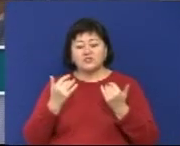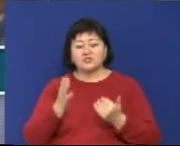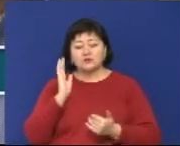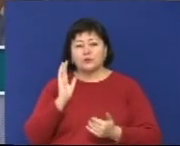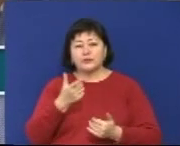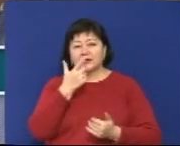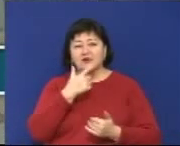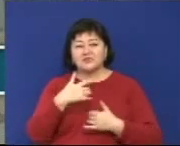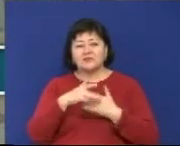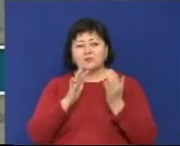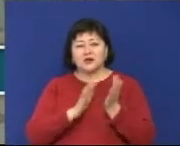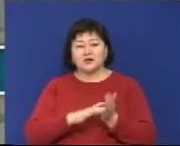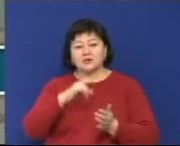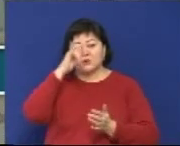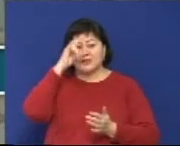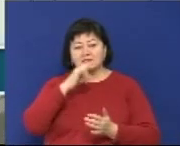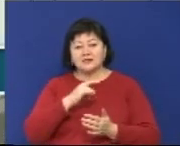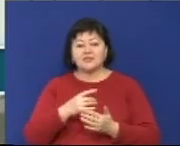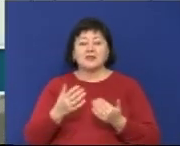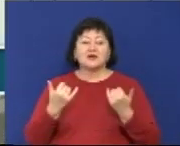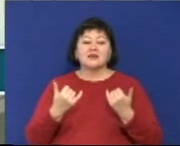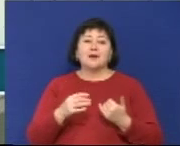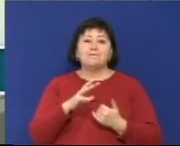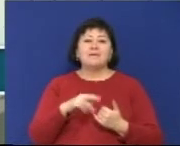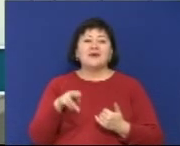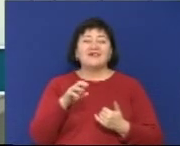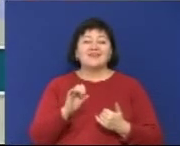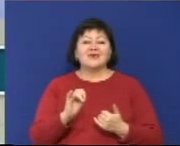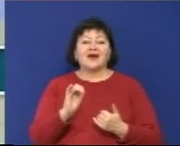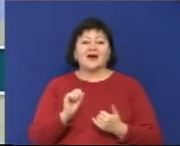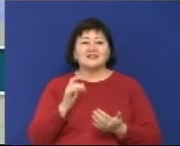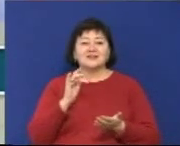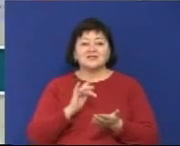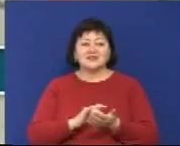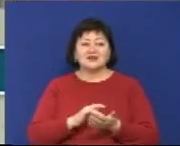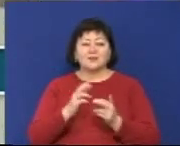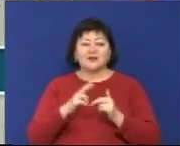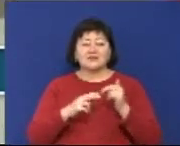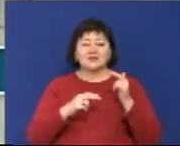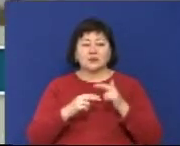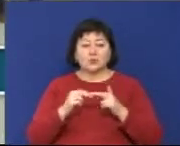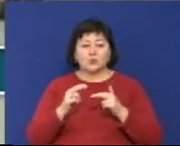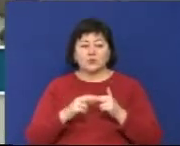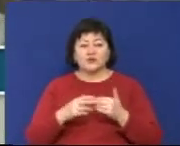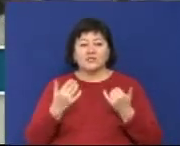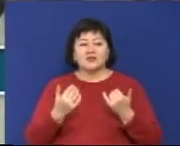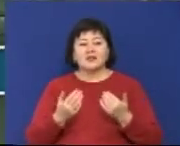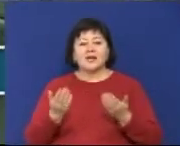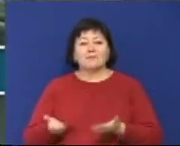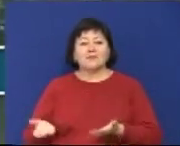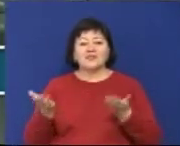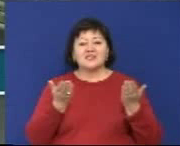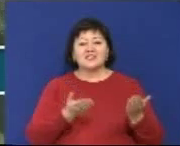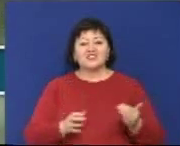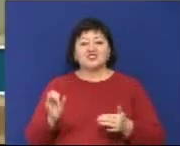нашей страны. Второй в истории страны медиа-центр был построен в Туркестане. Создана эффективная медиа-инфраструктура для передачи